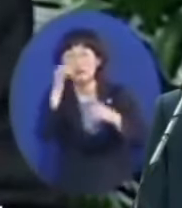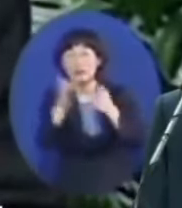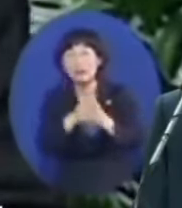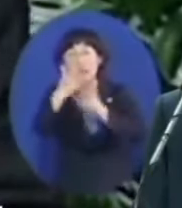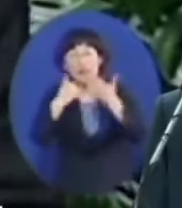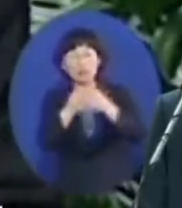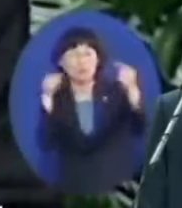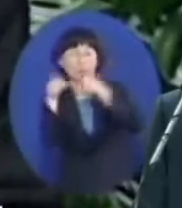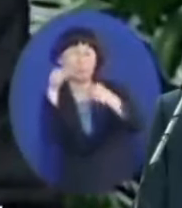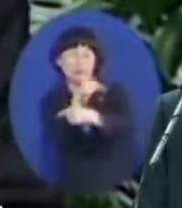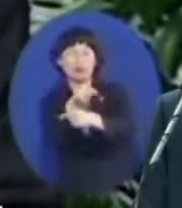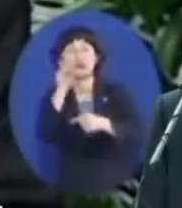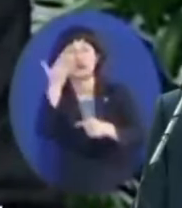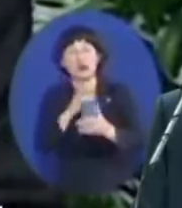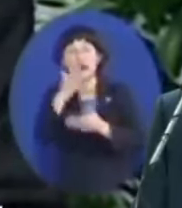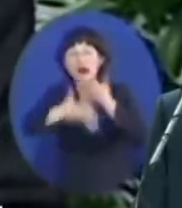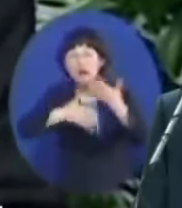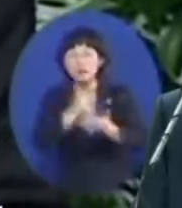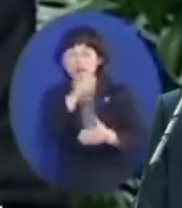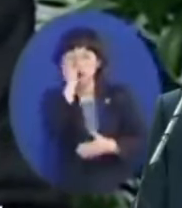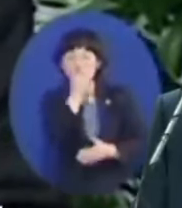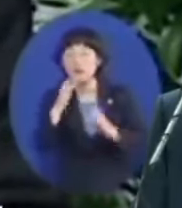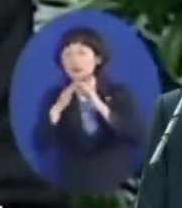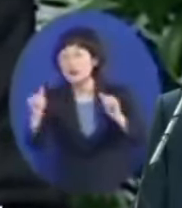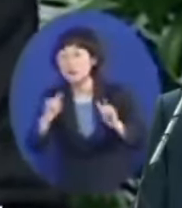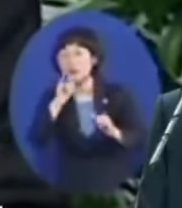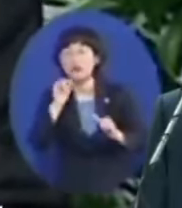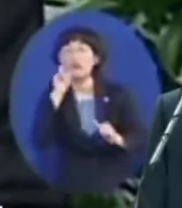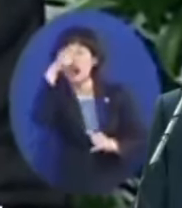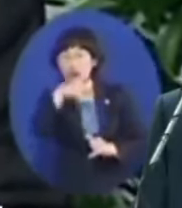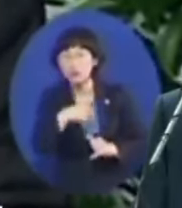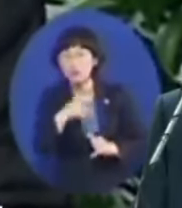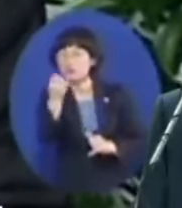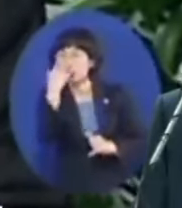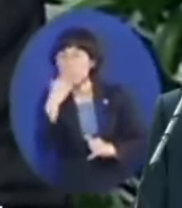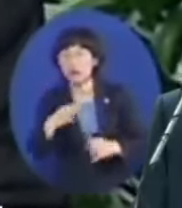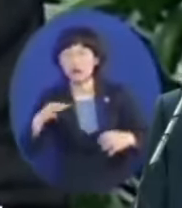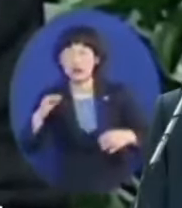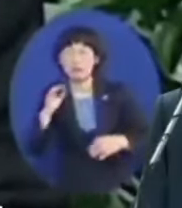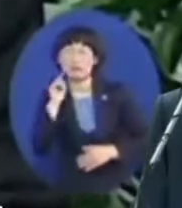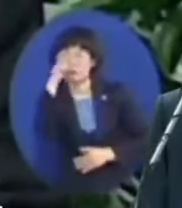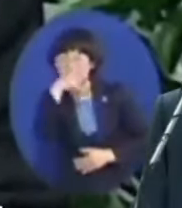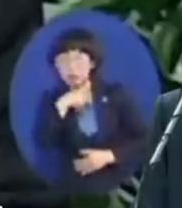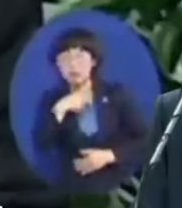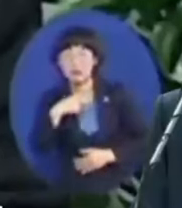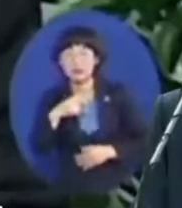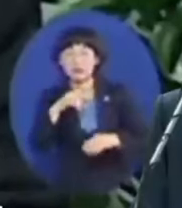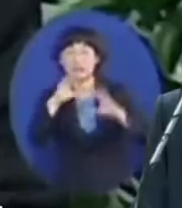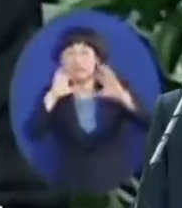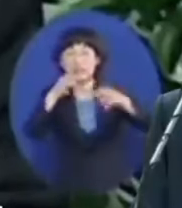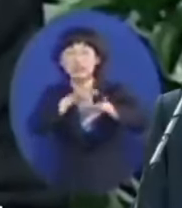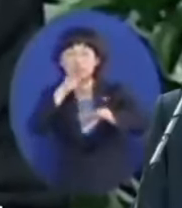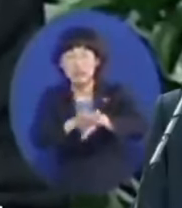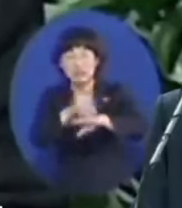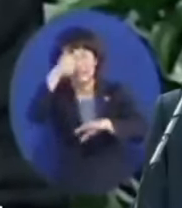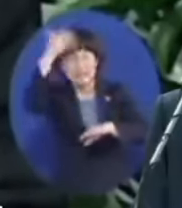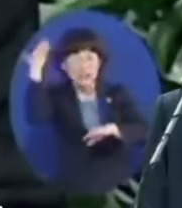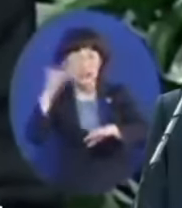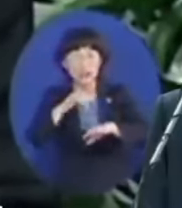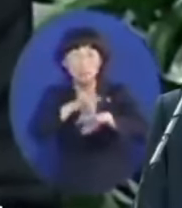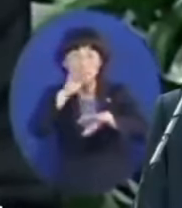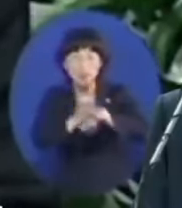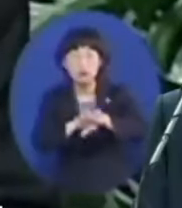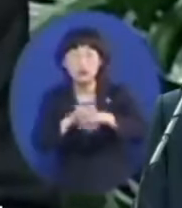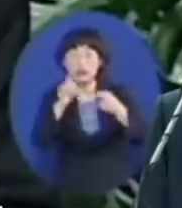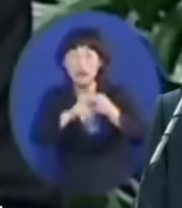없는 것입니다. 하나님은 거룩한데 우리 인간은 더럽고 추하고 불결하고 세상 습관과 구습을 따라 사니까